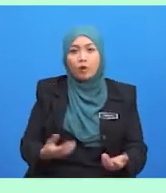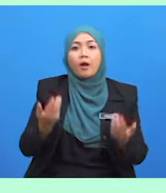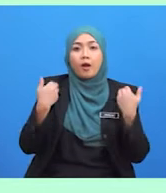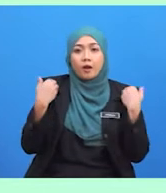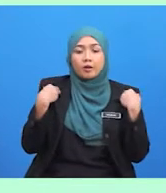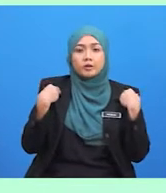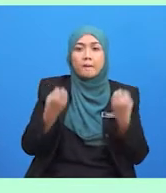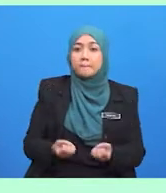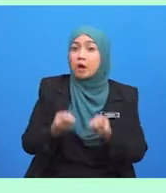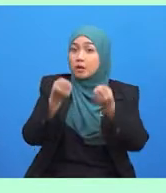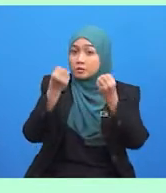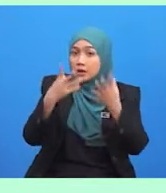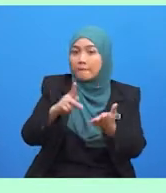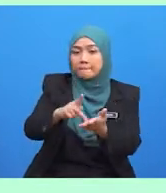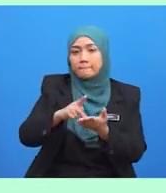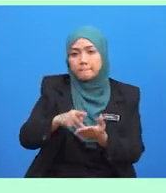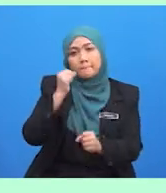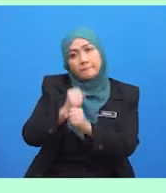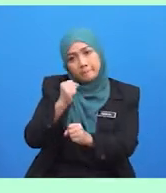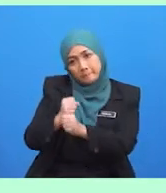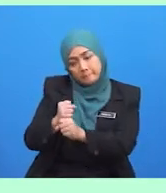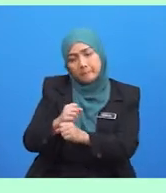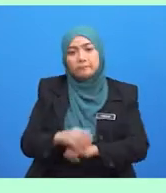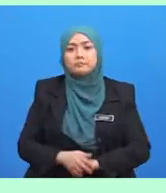lebih banyak peluang pekerjaan.